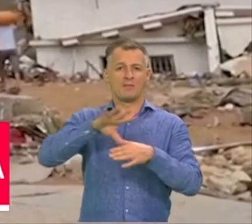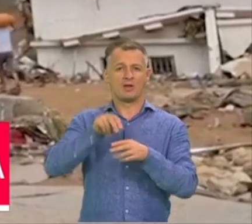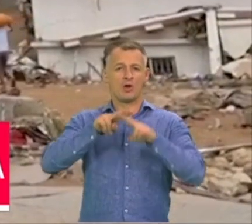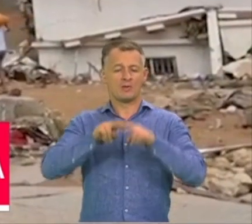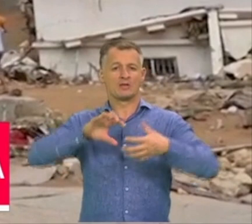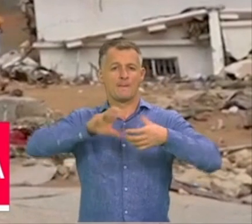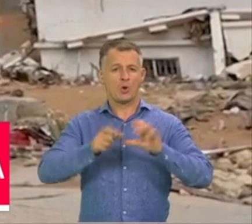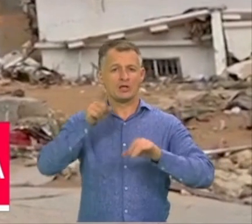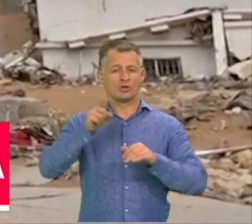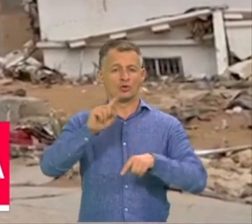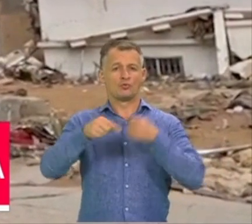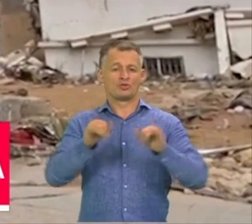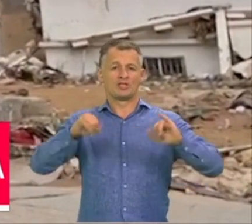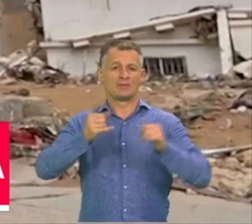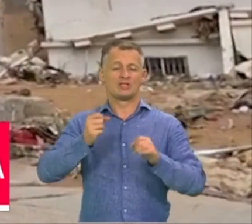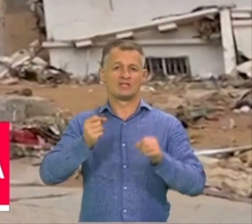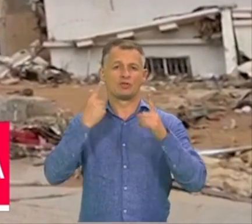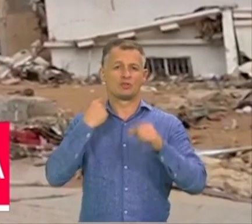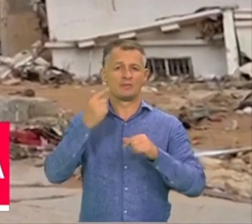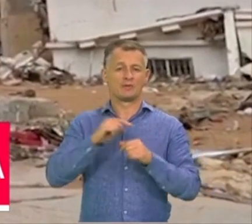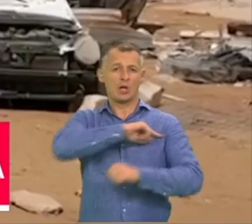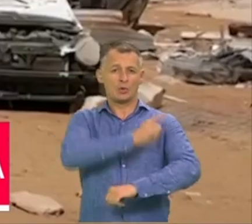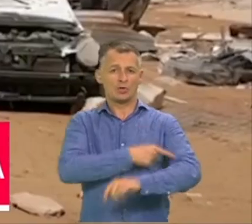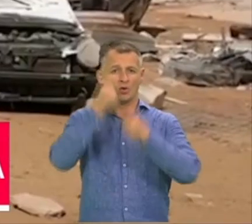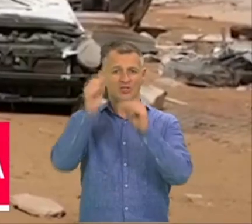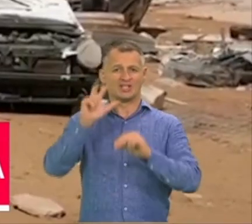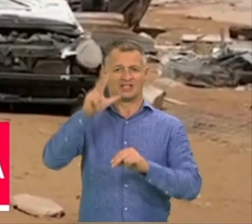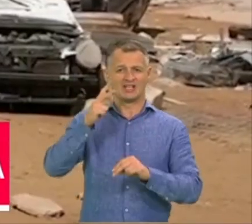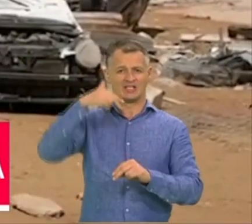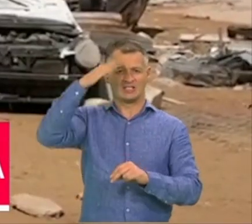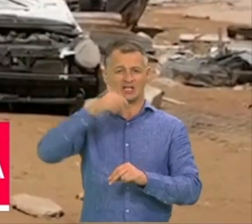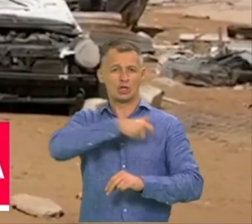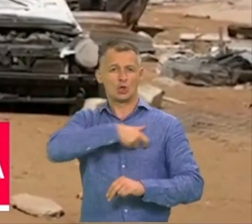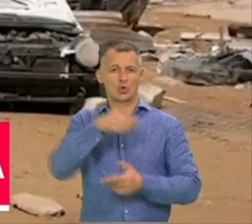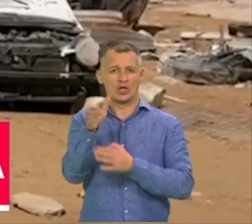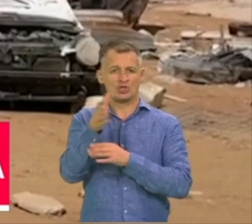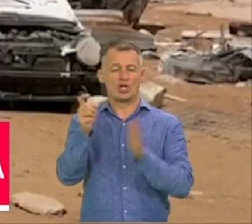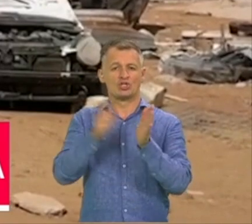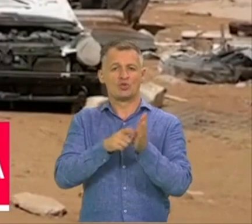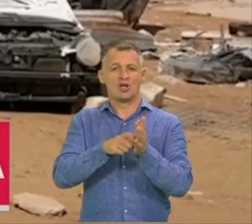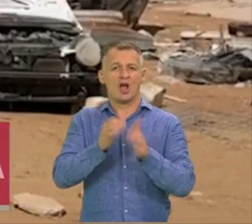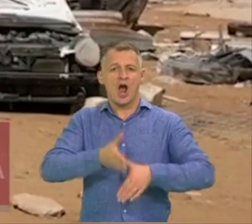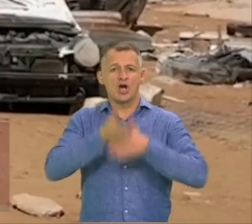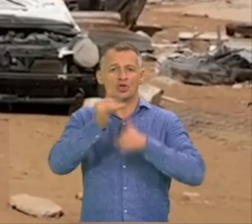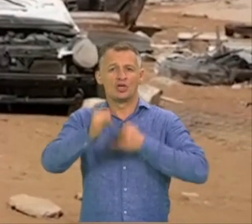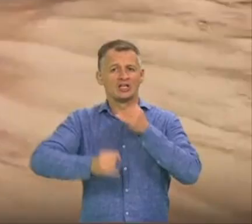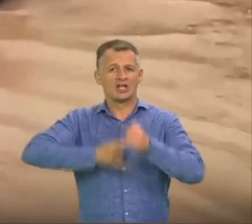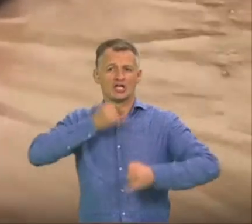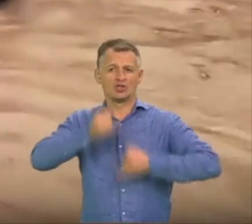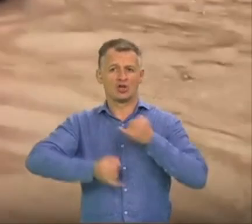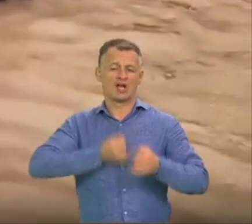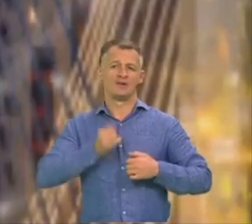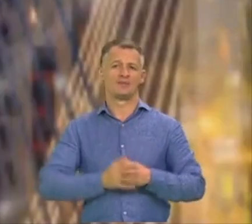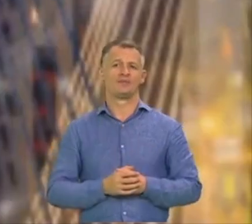după catastrofa din weekend. Autoritățile au anunțat 3 zile de dolu național și au cerut ajutor internațional.